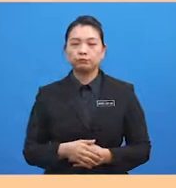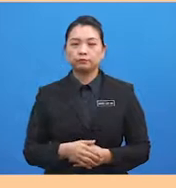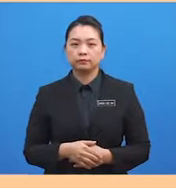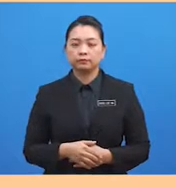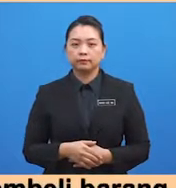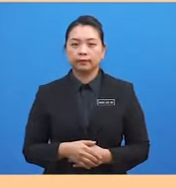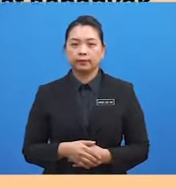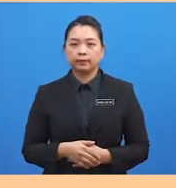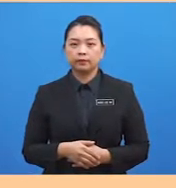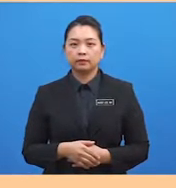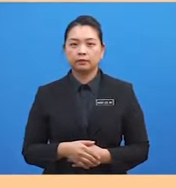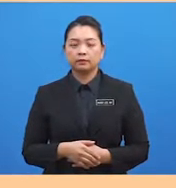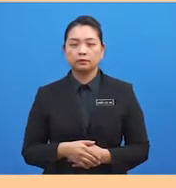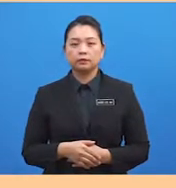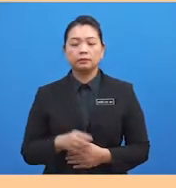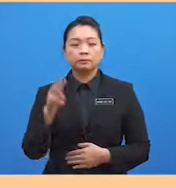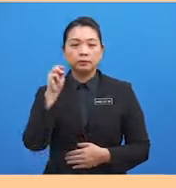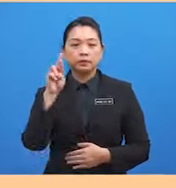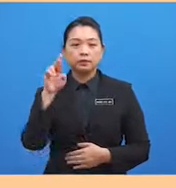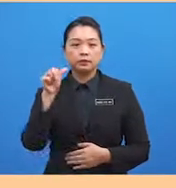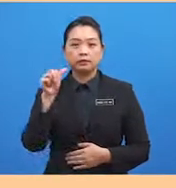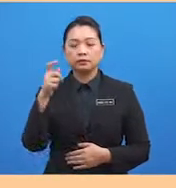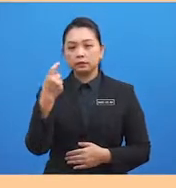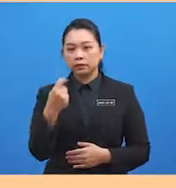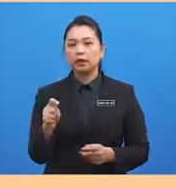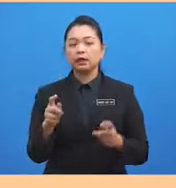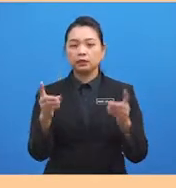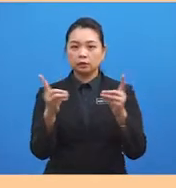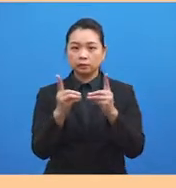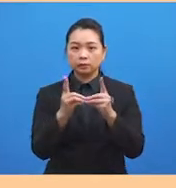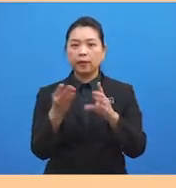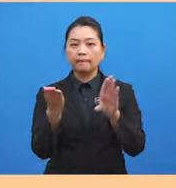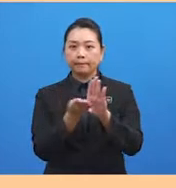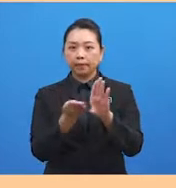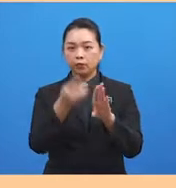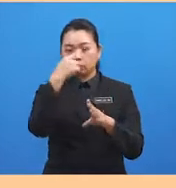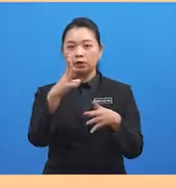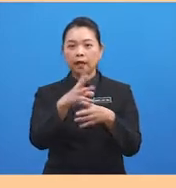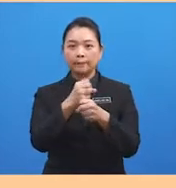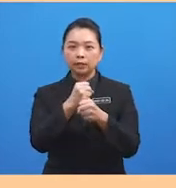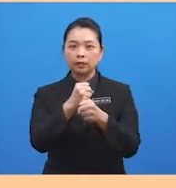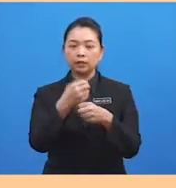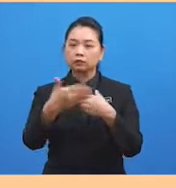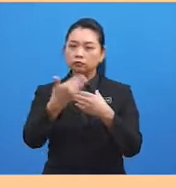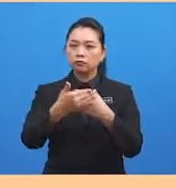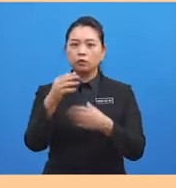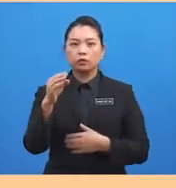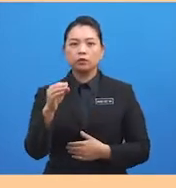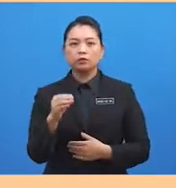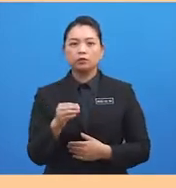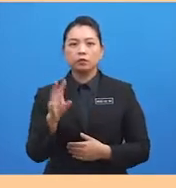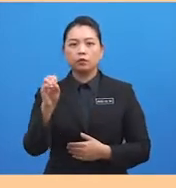RM10,000. Mira telah bertemu pihak bank untuk mendapatkan kemudahan overdraft